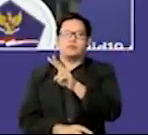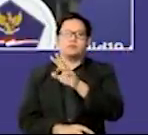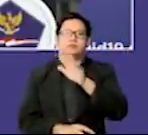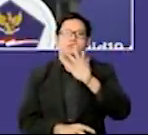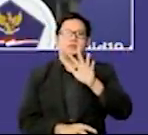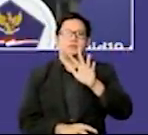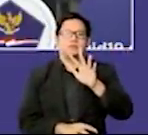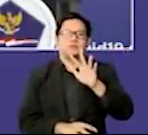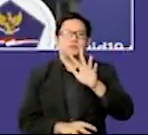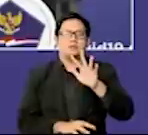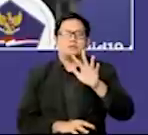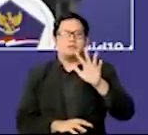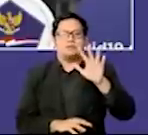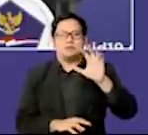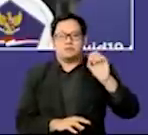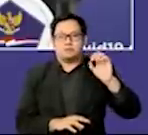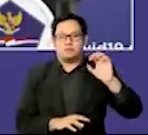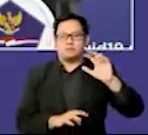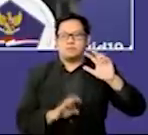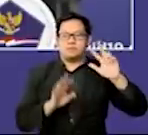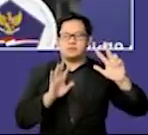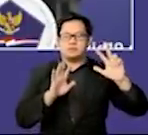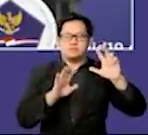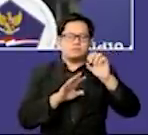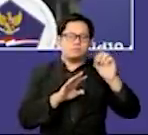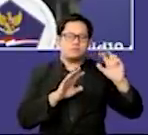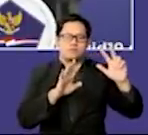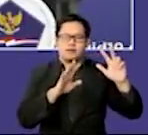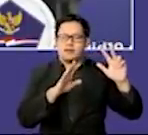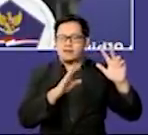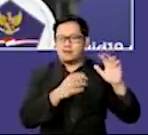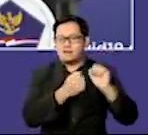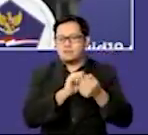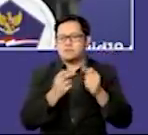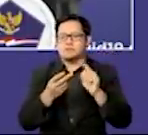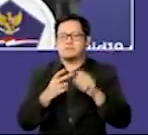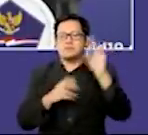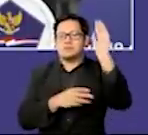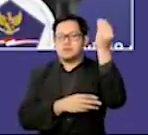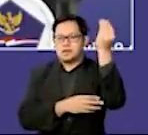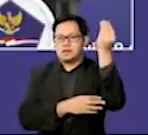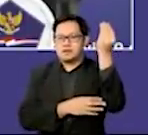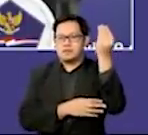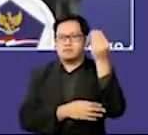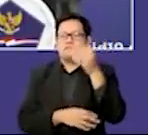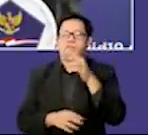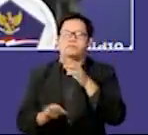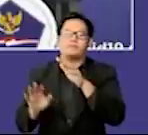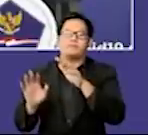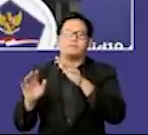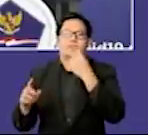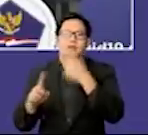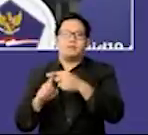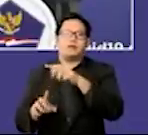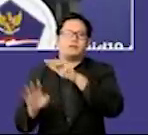20532 sus yang kedua adalah DKI Jakarta dengan kontribusi